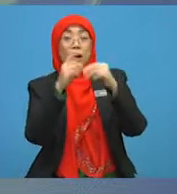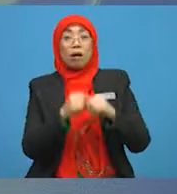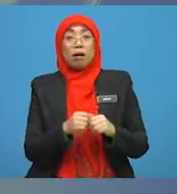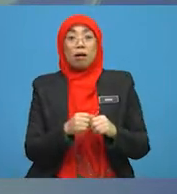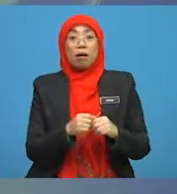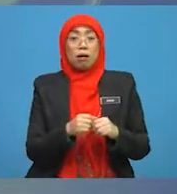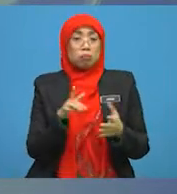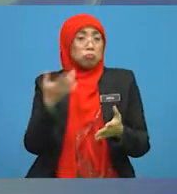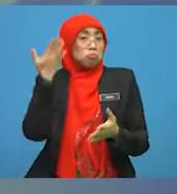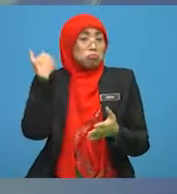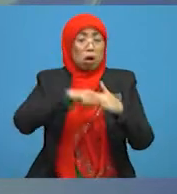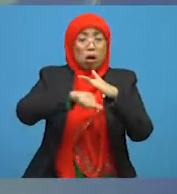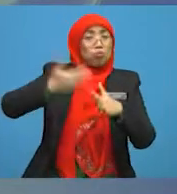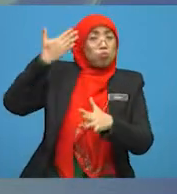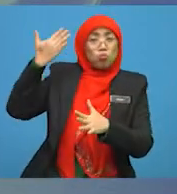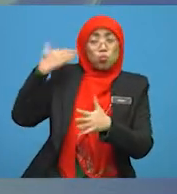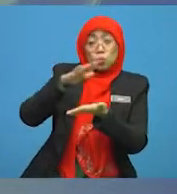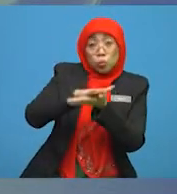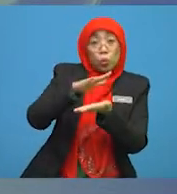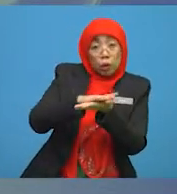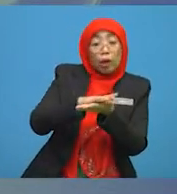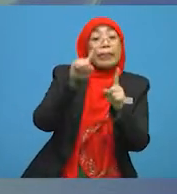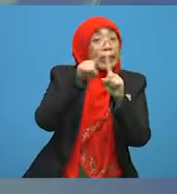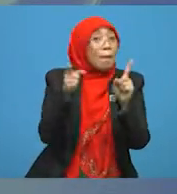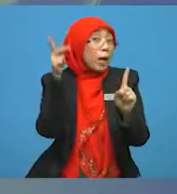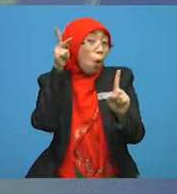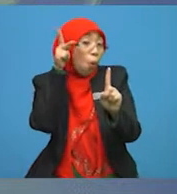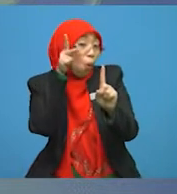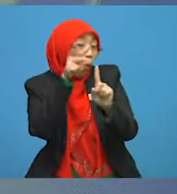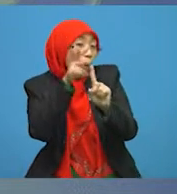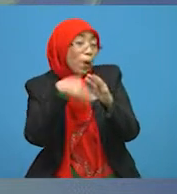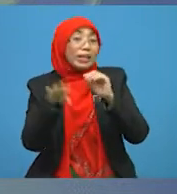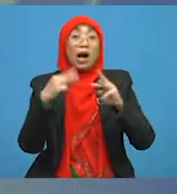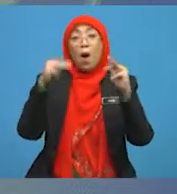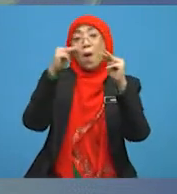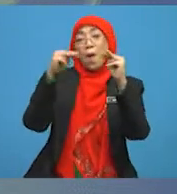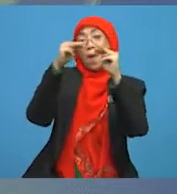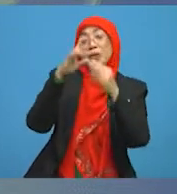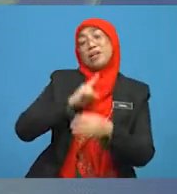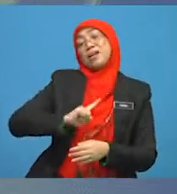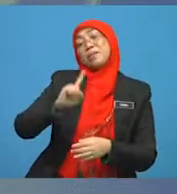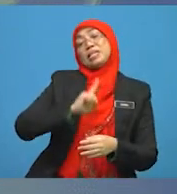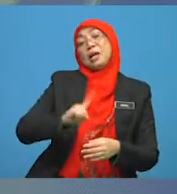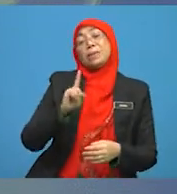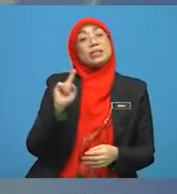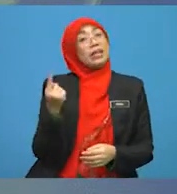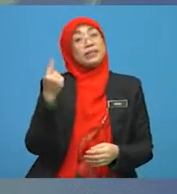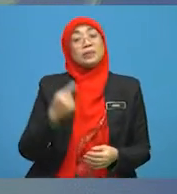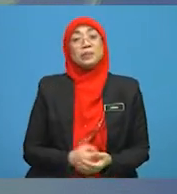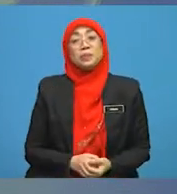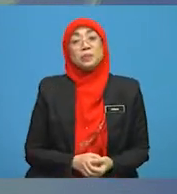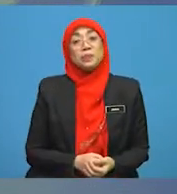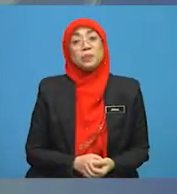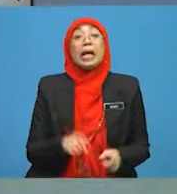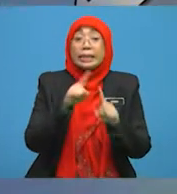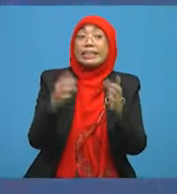penyempitan makna yang bermaksud tempat belajar, terutamanya tentang hal-hal agama Islam